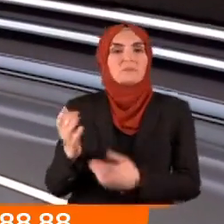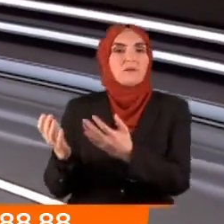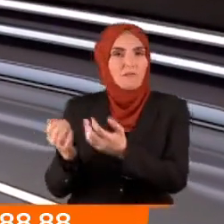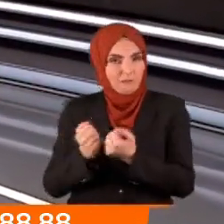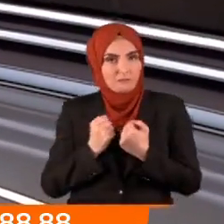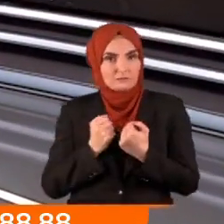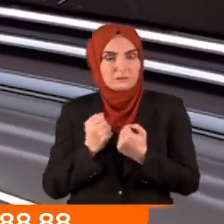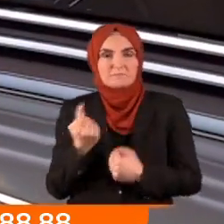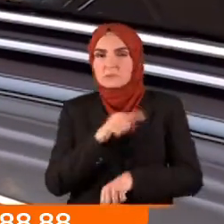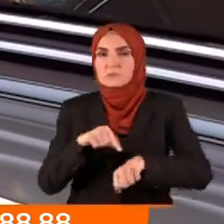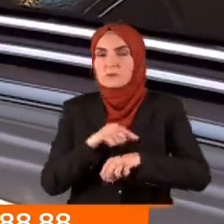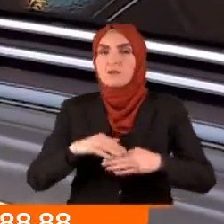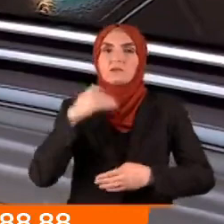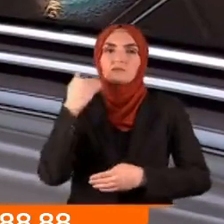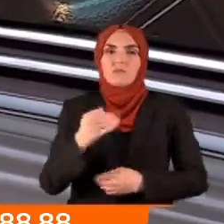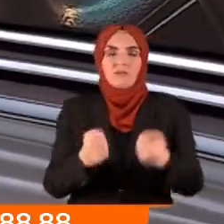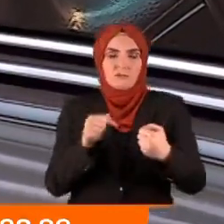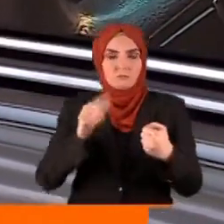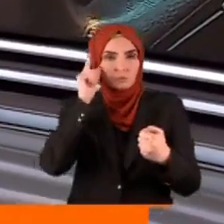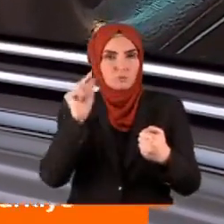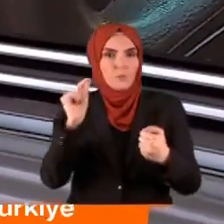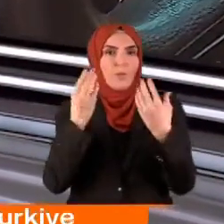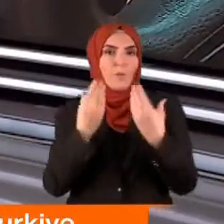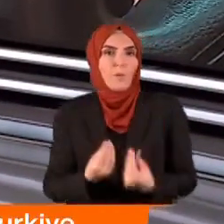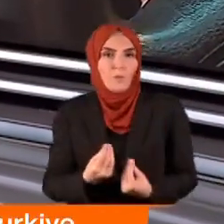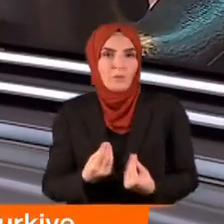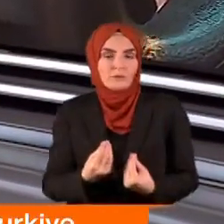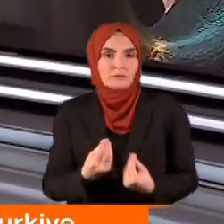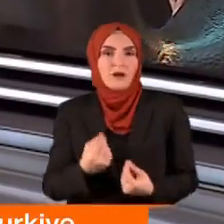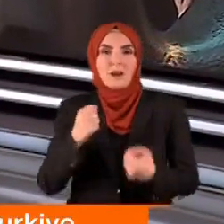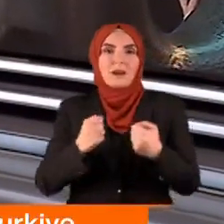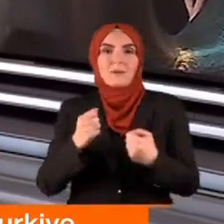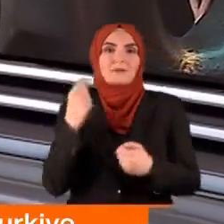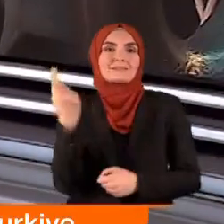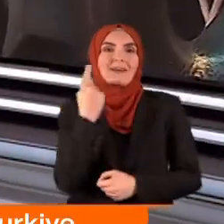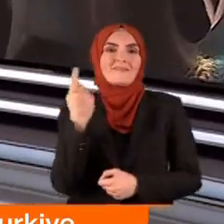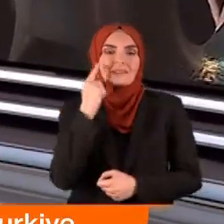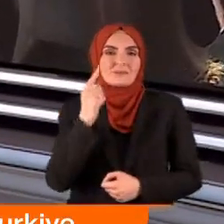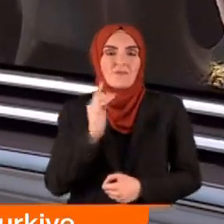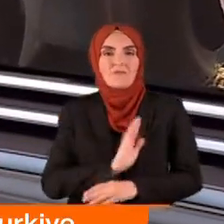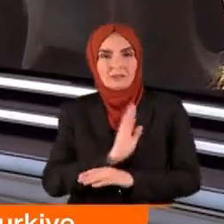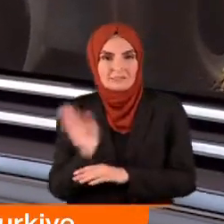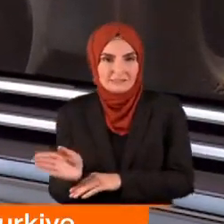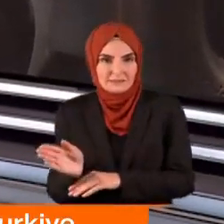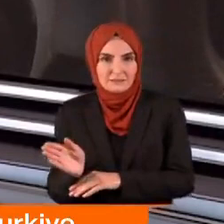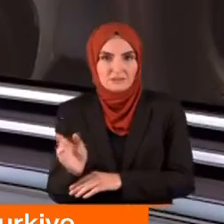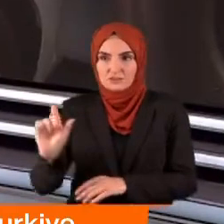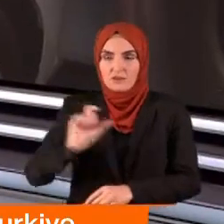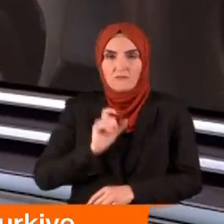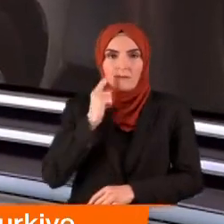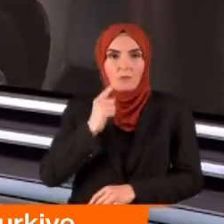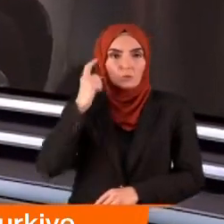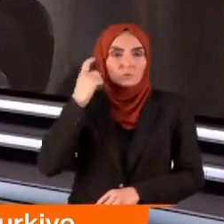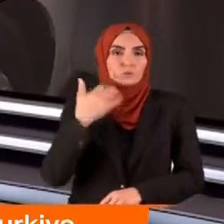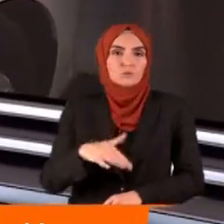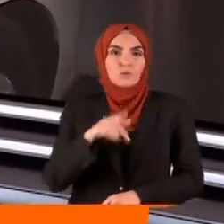sonra araçtan şüphelenmeye başladı ve yetkili servise yolunu tuttu. Aldığı cevap onu şok etti. Çünkü 117 bin